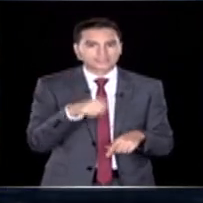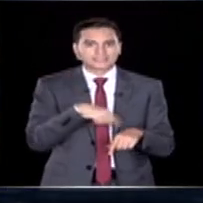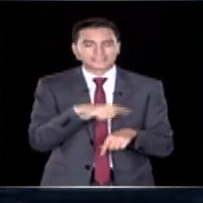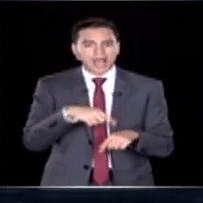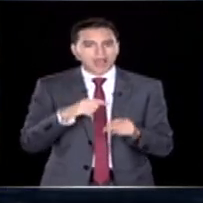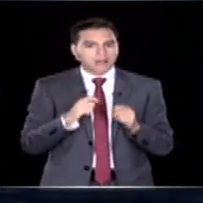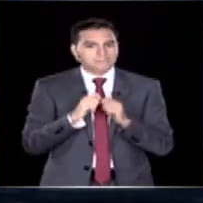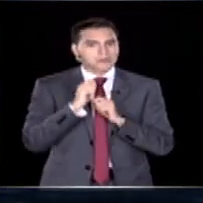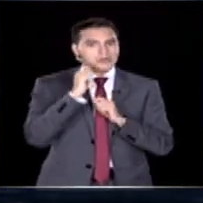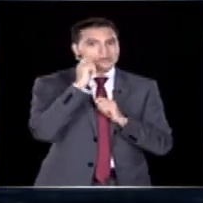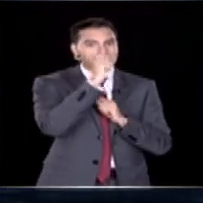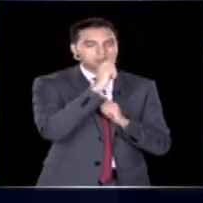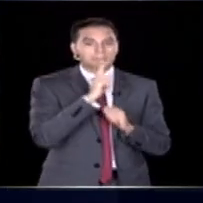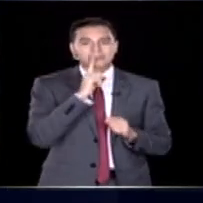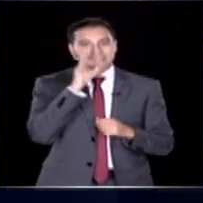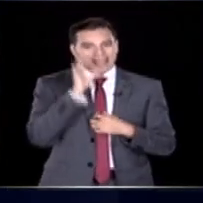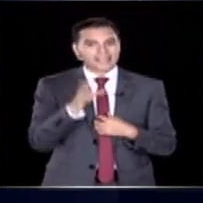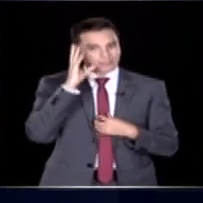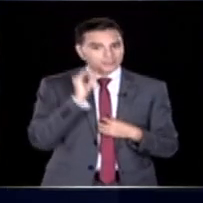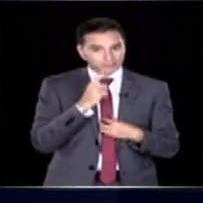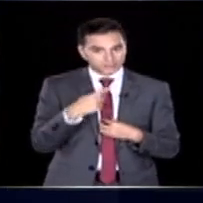مرهقة، بس اكيد انبسطت هناك، صح؟ صح. اتمنى لك كل التوفيق.